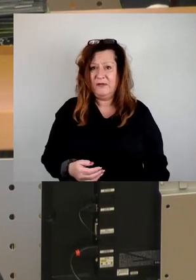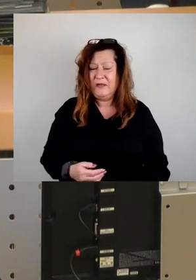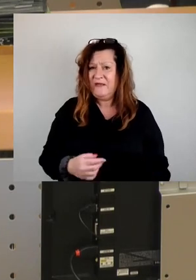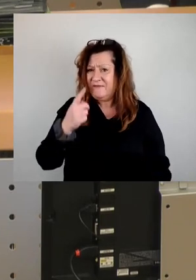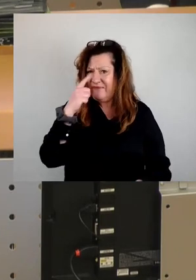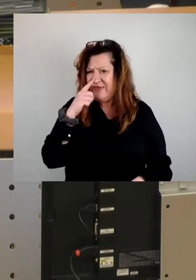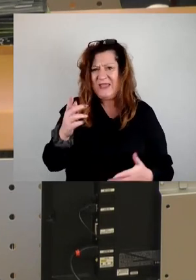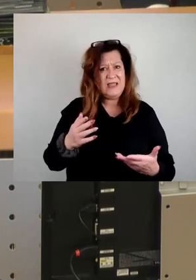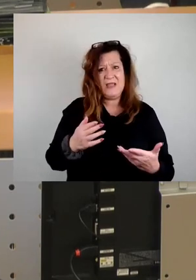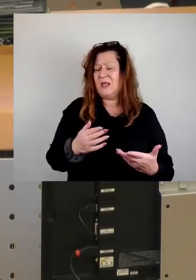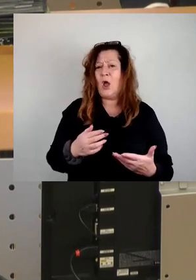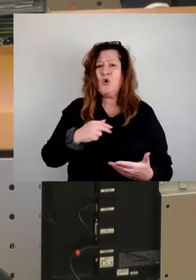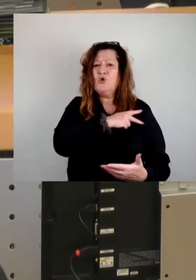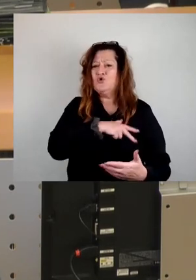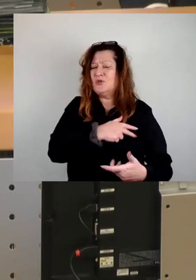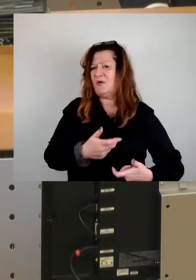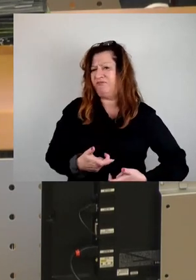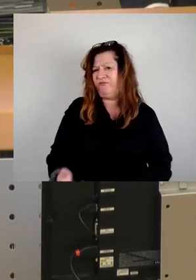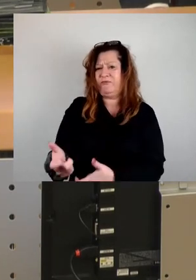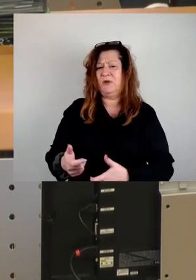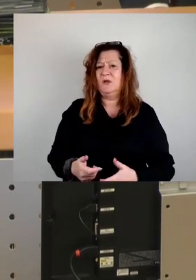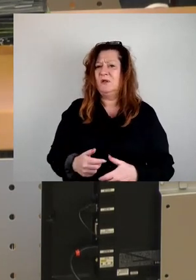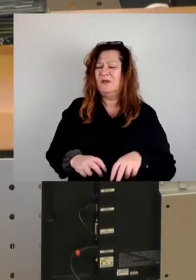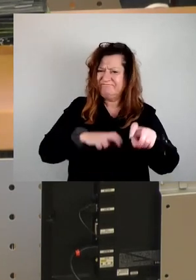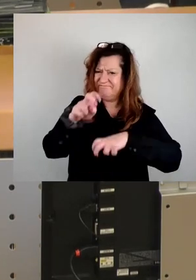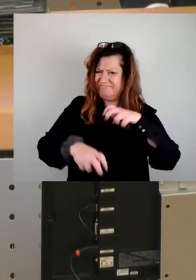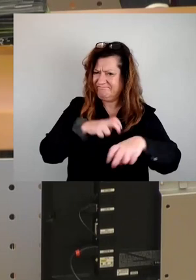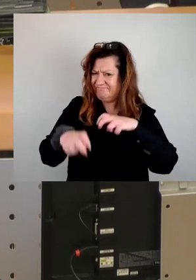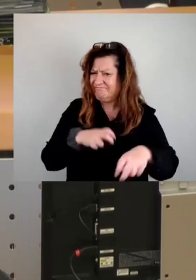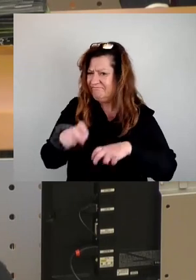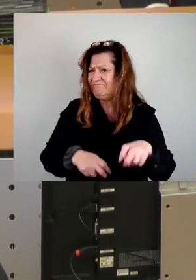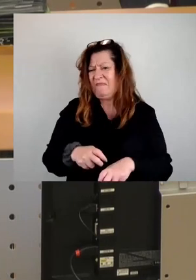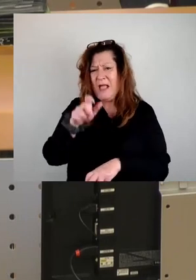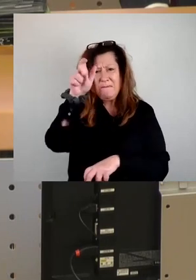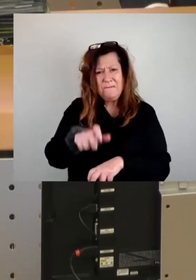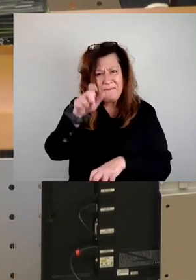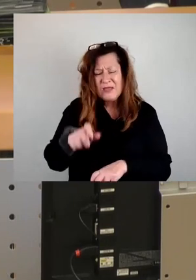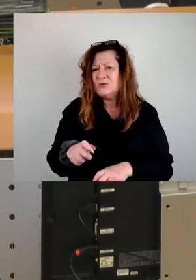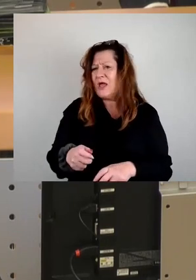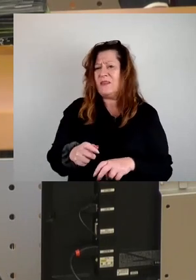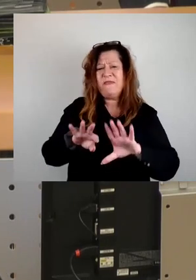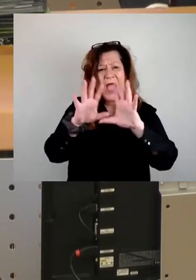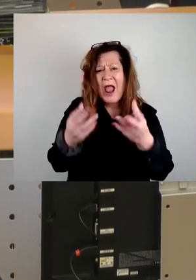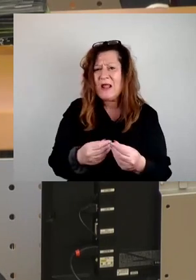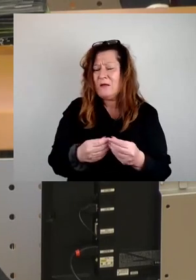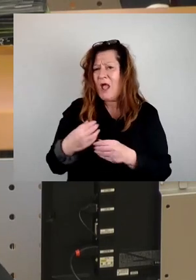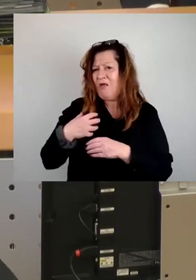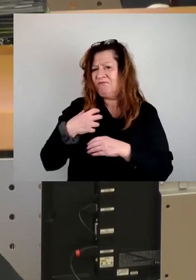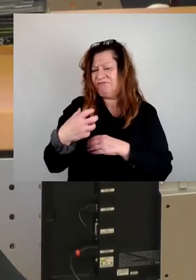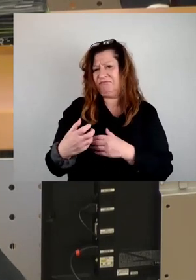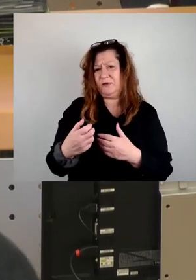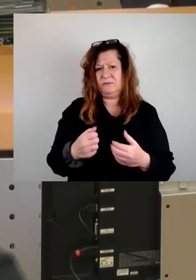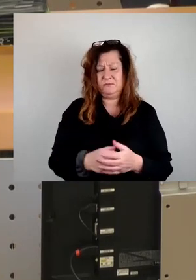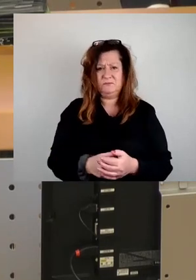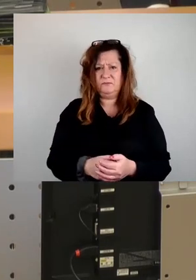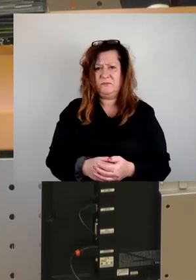das sich maßlos an den Steuergeldern seiner Mitmenschen vergreift, sich auf Kosten der Allgemeinheit bereichert. Glück gehabt,